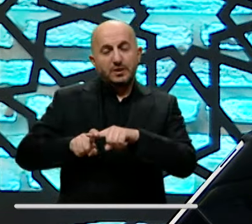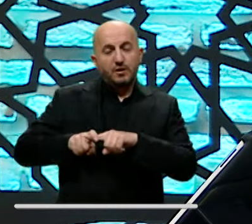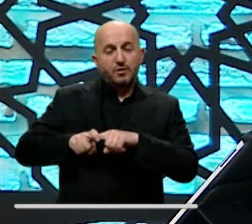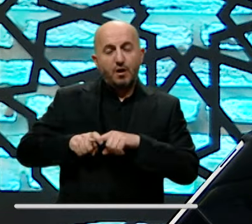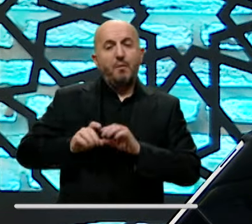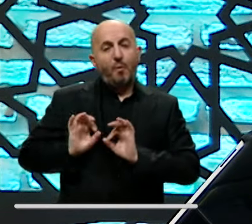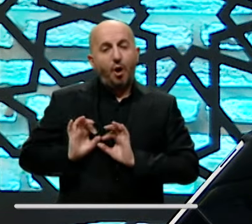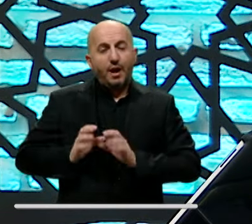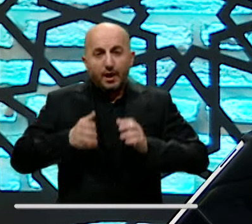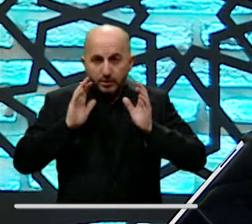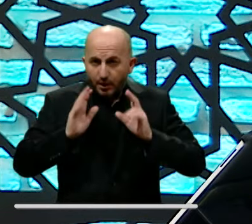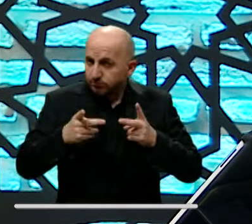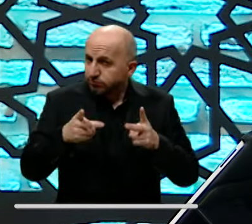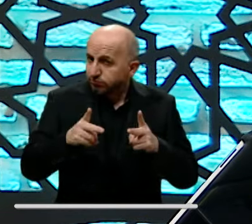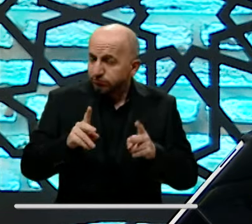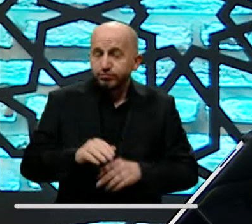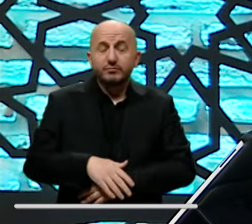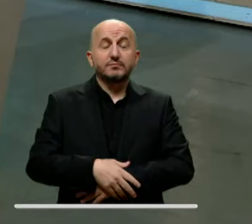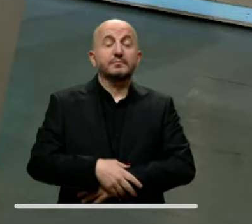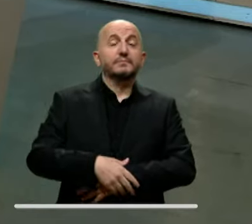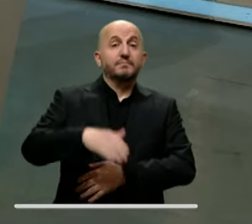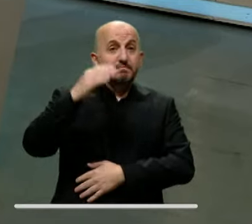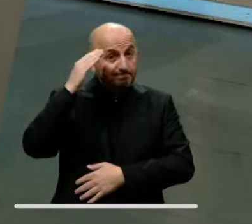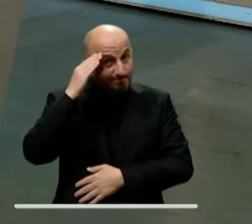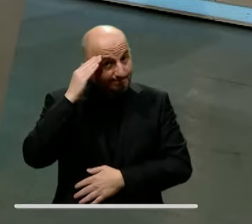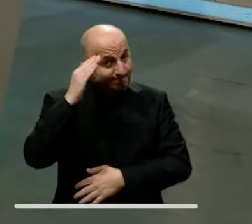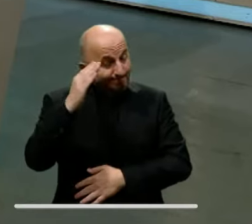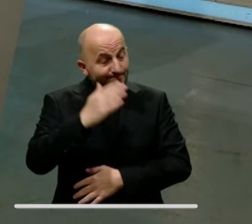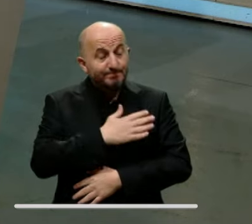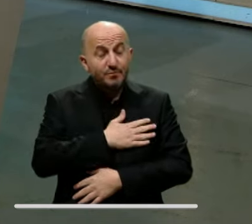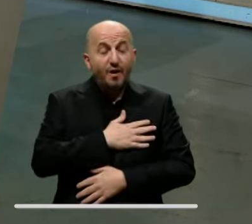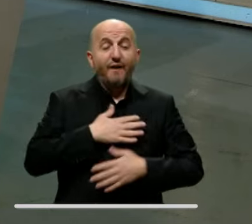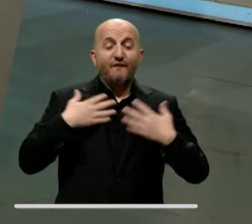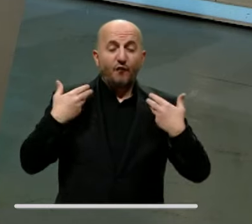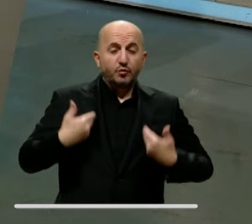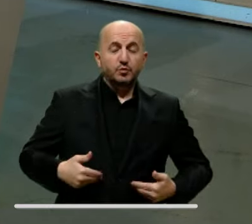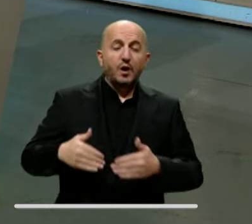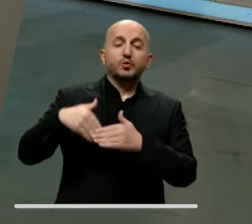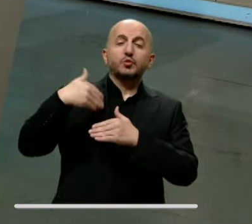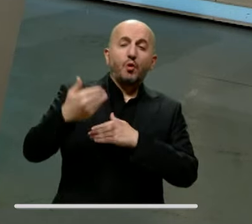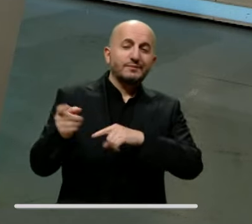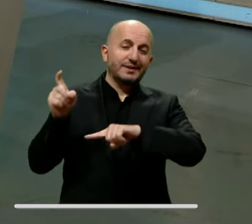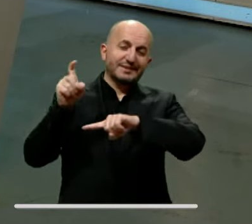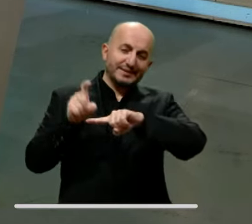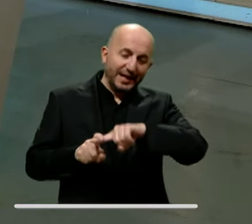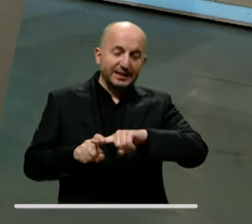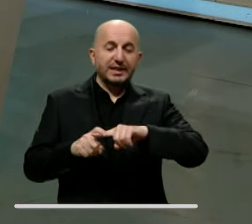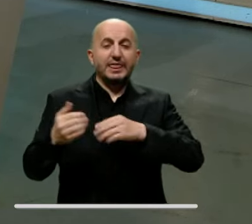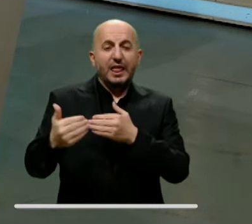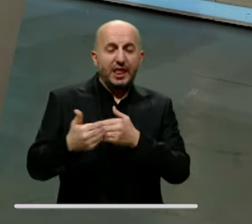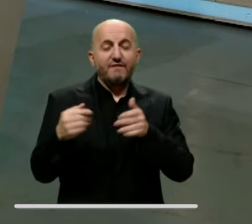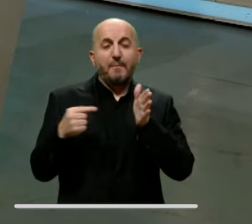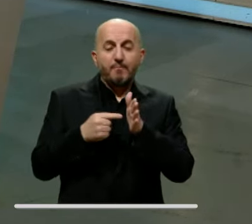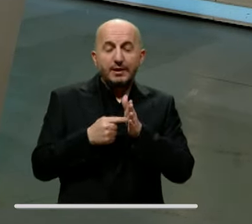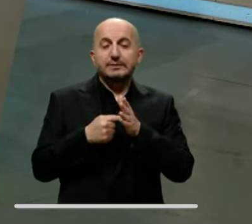etsin Kocaeli'ye Selam ediyoruz Hayırlı akşamlar Tabii bu tarz vücuda sonradan eklenen tedavi maksatlı Bir takım şeyler